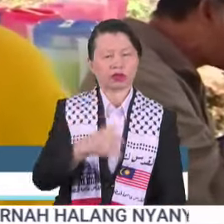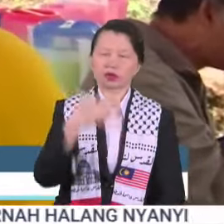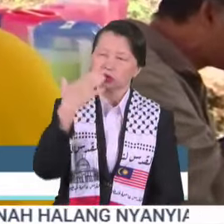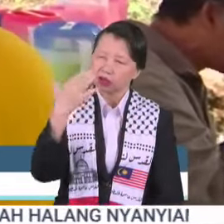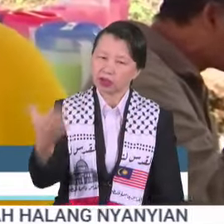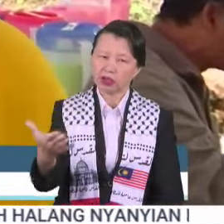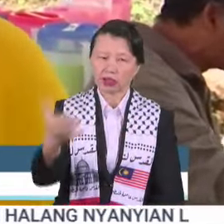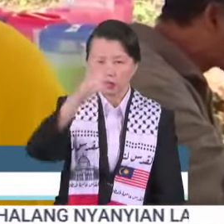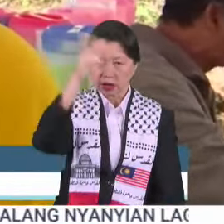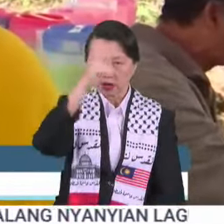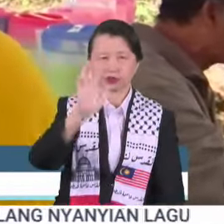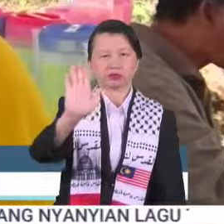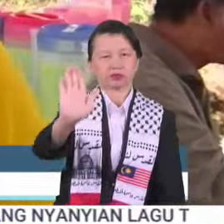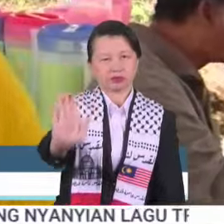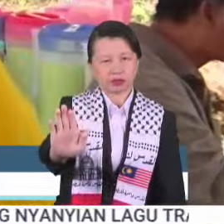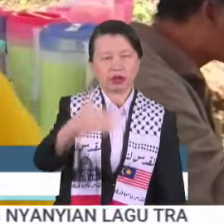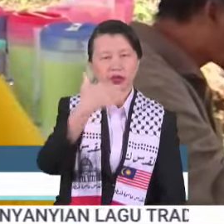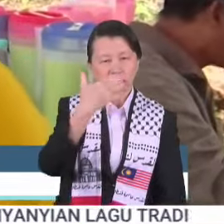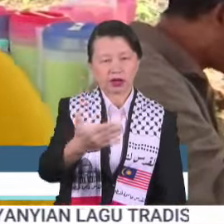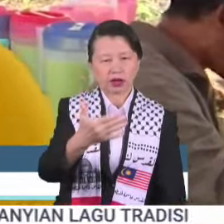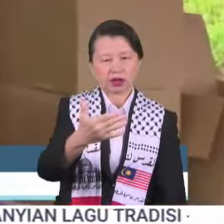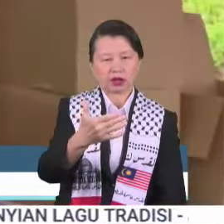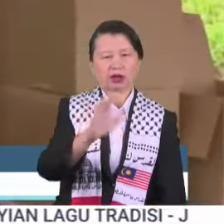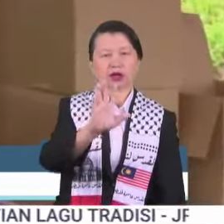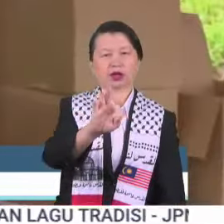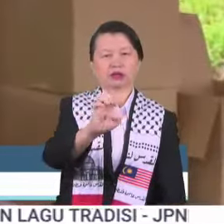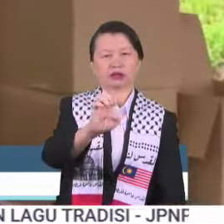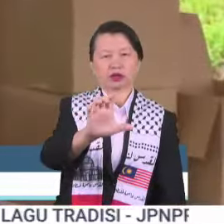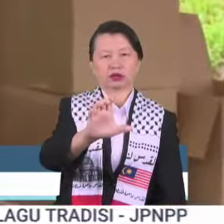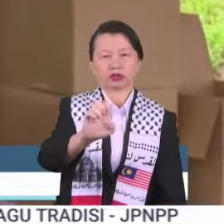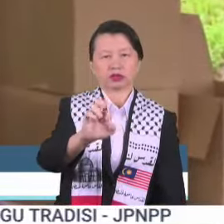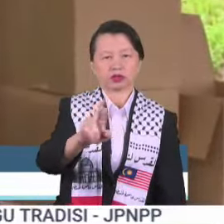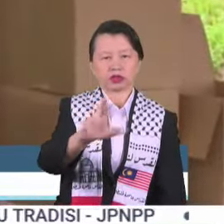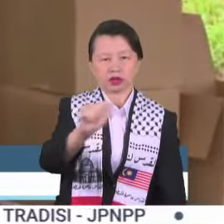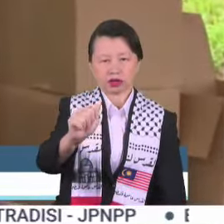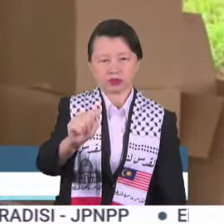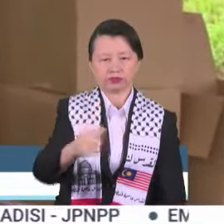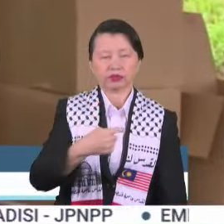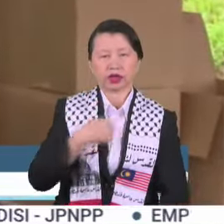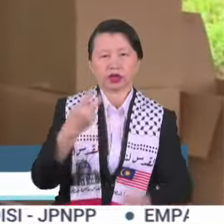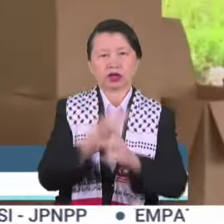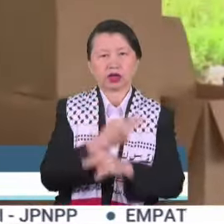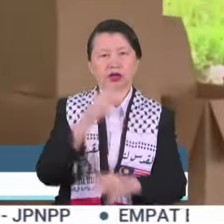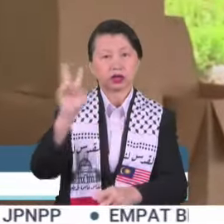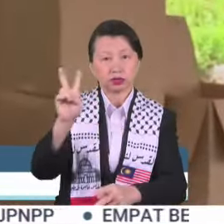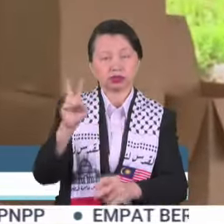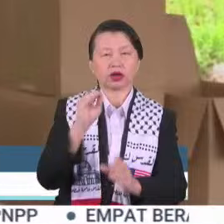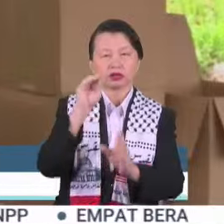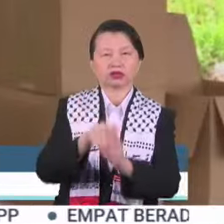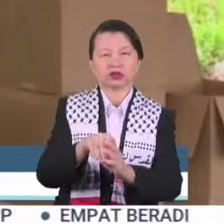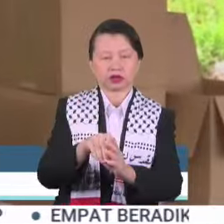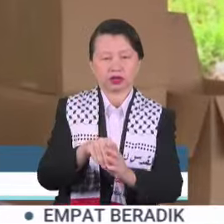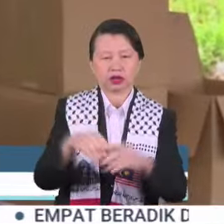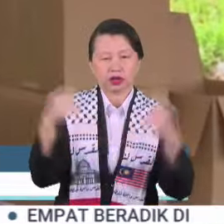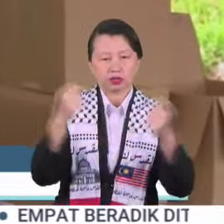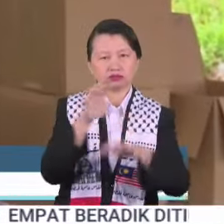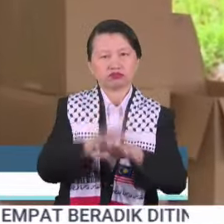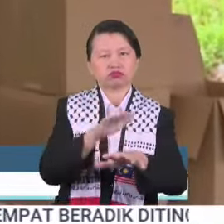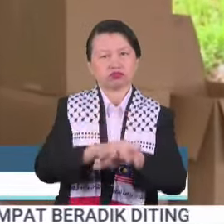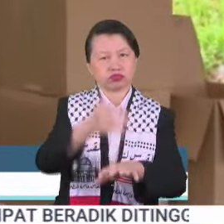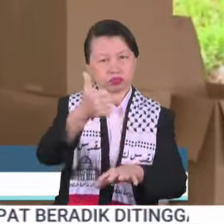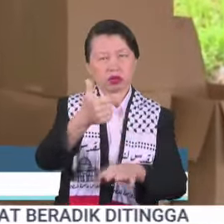kasihlah kajan terima kas juga saya baru kali kedua saya join sambutan saya